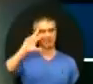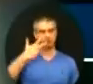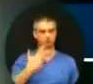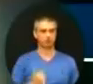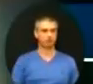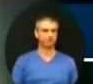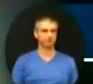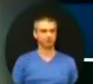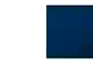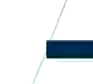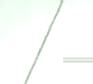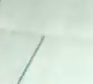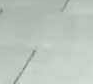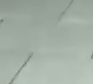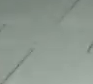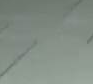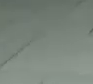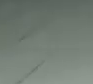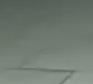השלישית.